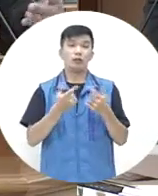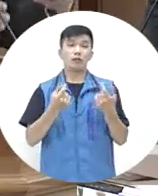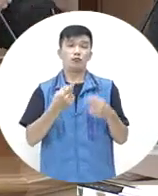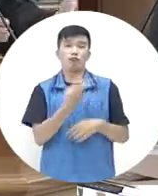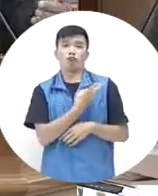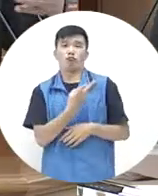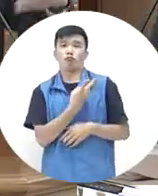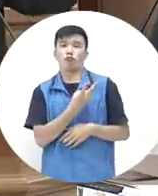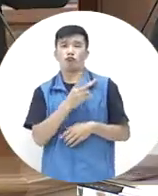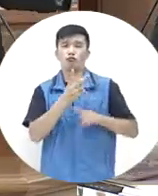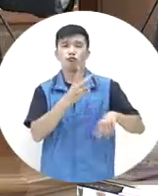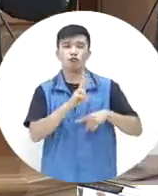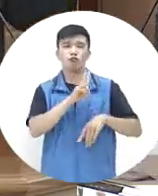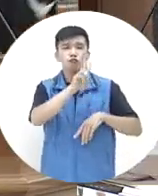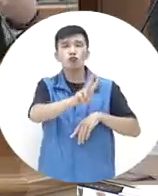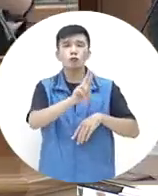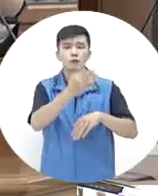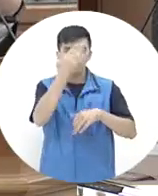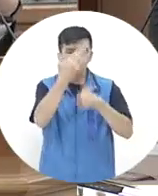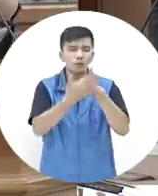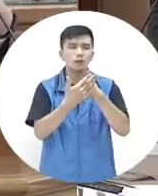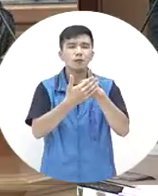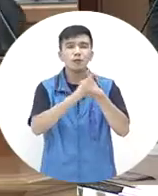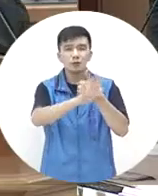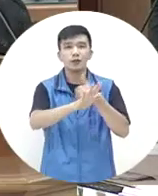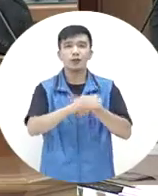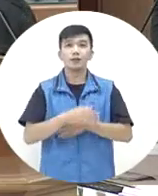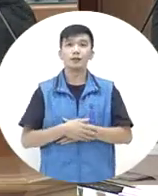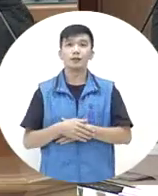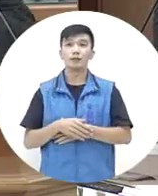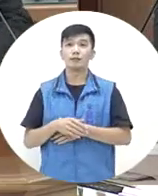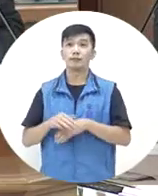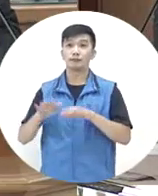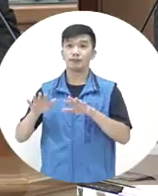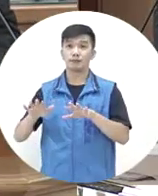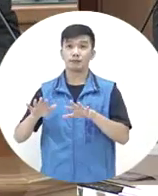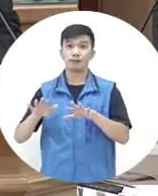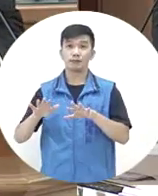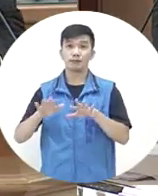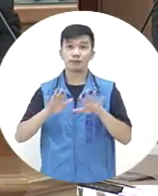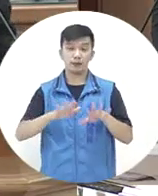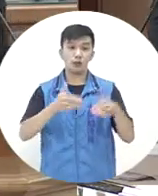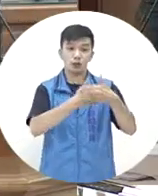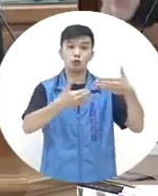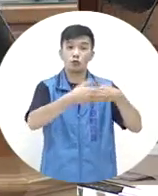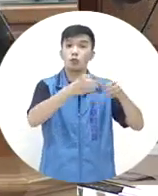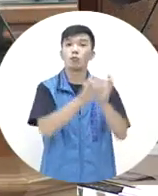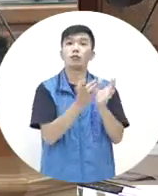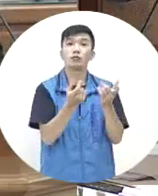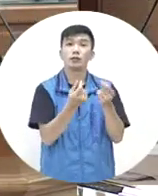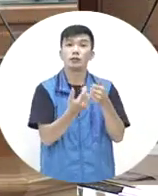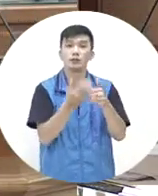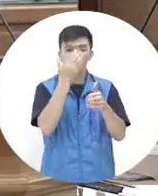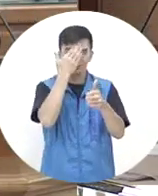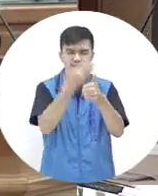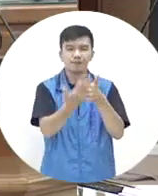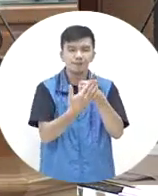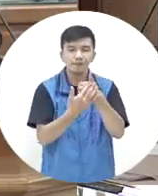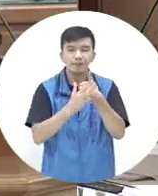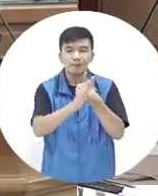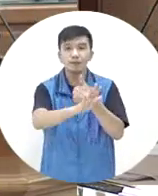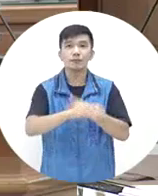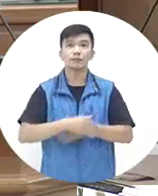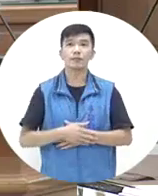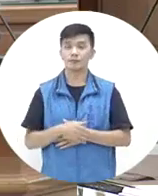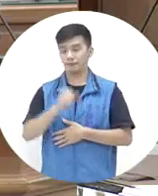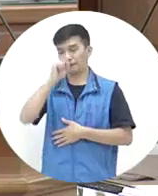拜托的好个，不要你的大中喊到拜托。 现在寒冬我们也请高工局，交通部也在拜托。 好， 对啊，拜托的啦。 高决定啊，这